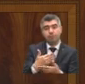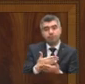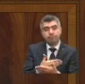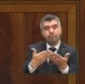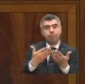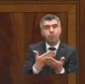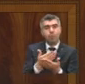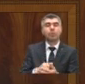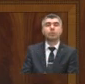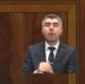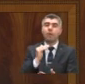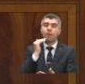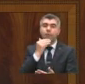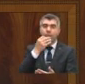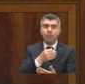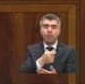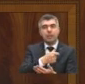تسريع وضمان وتوزيع